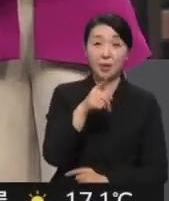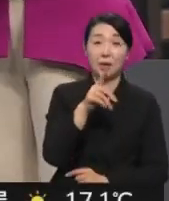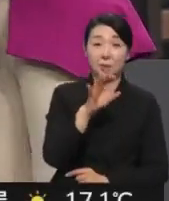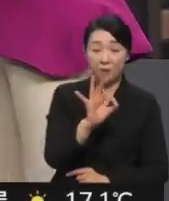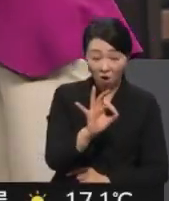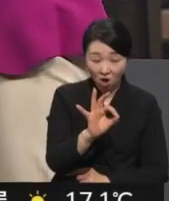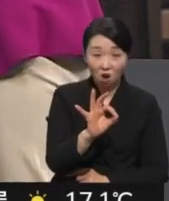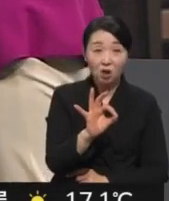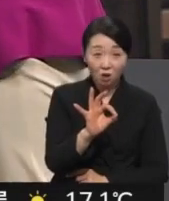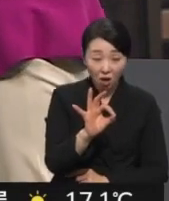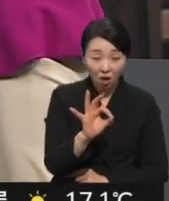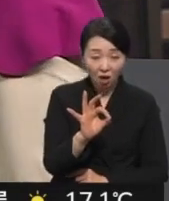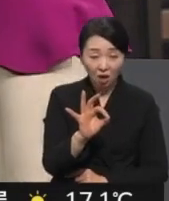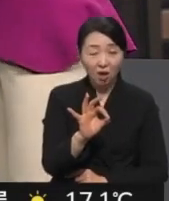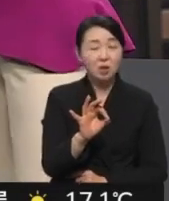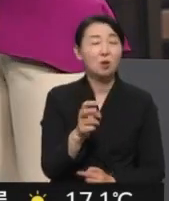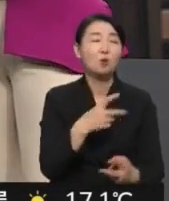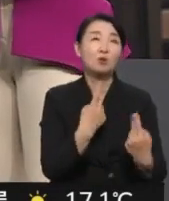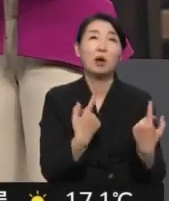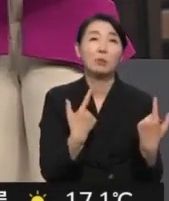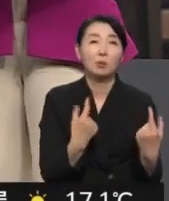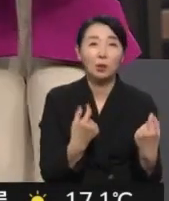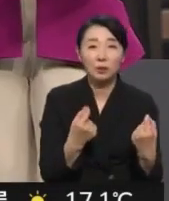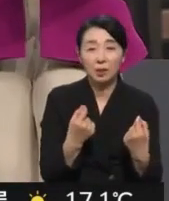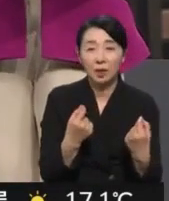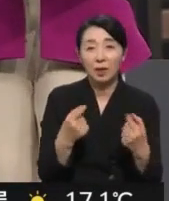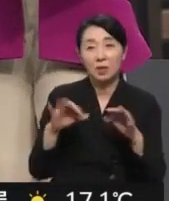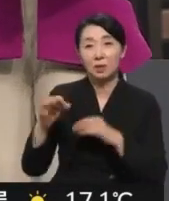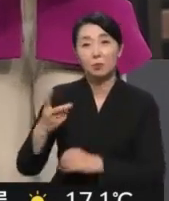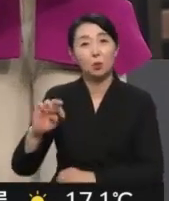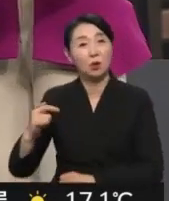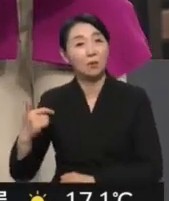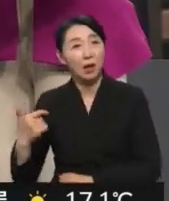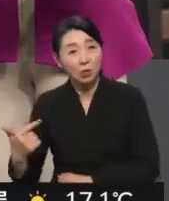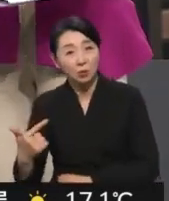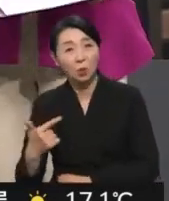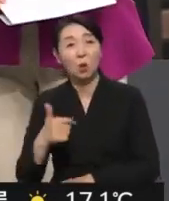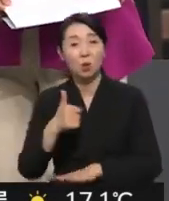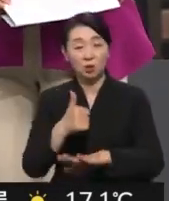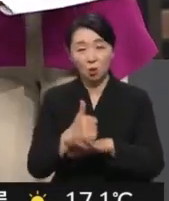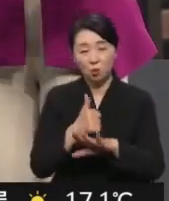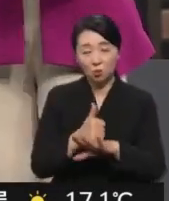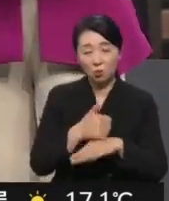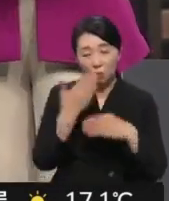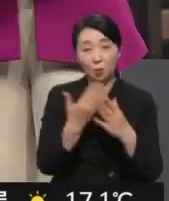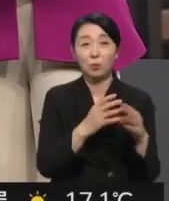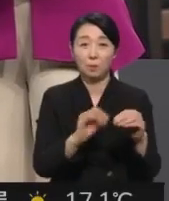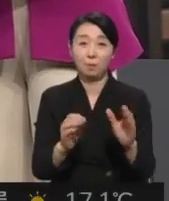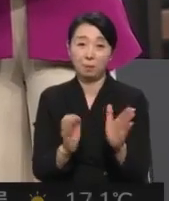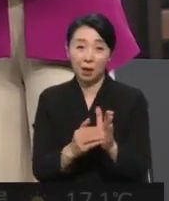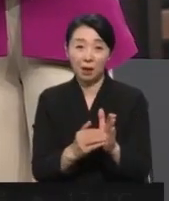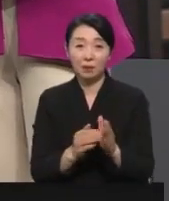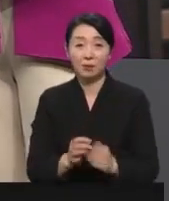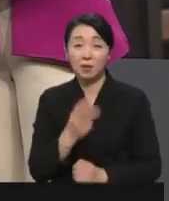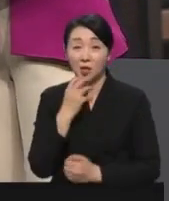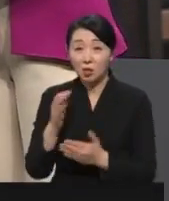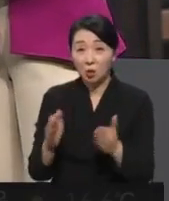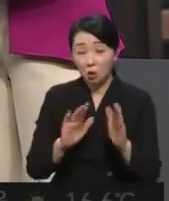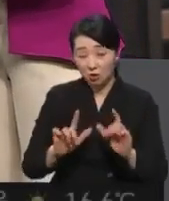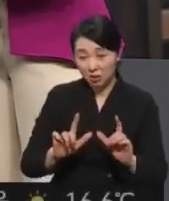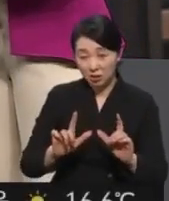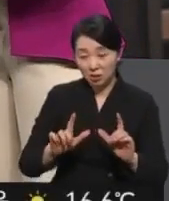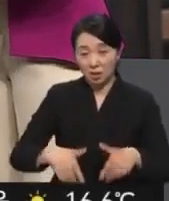소속 이채익 행안위원장의 말에 결국 저녁부터 다시 파행이 됐습니다. 경기 남북부